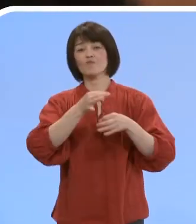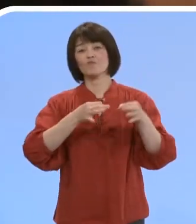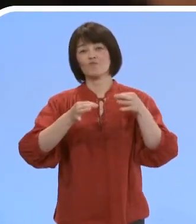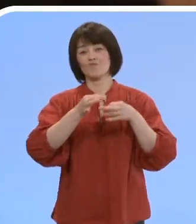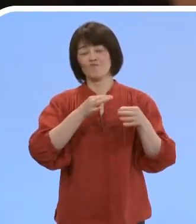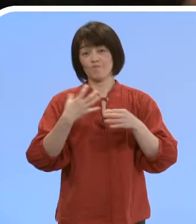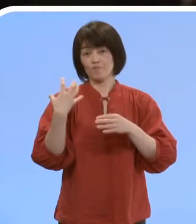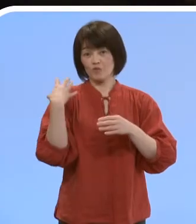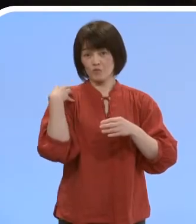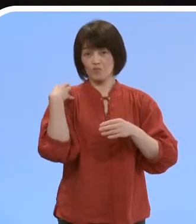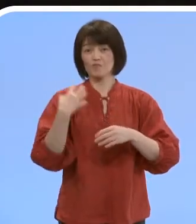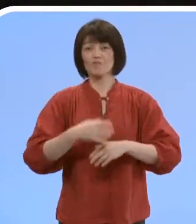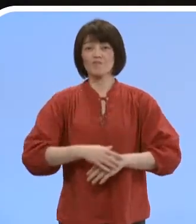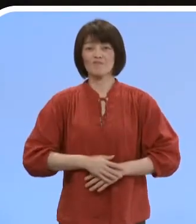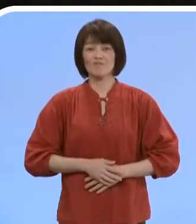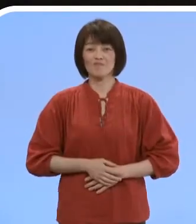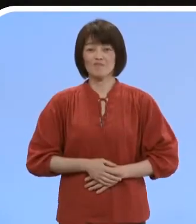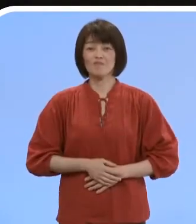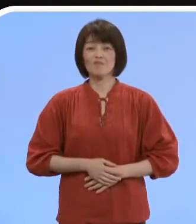しています。